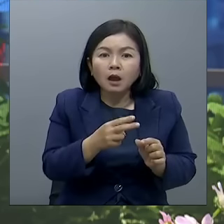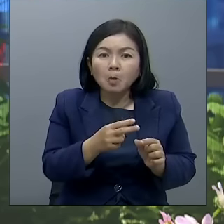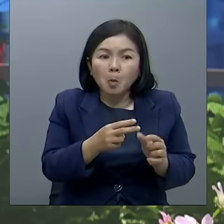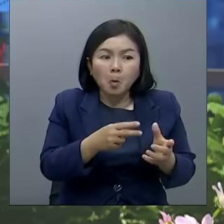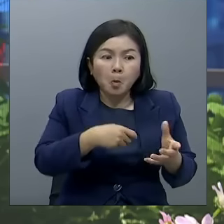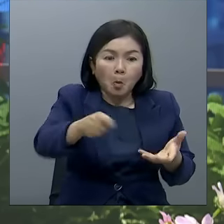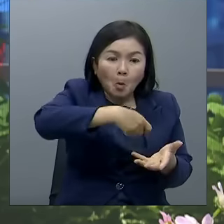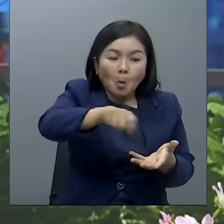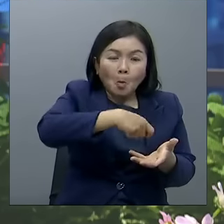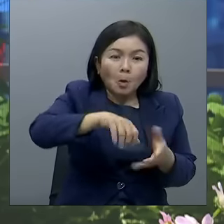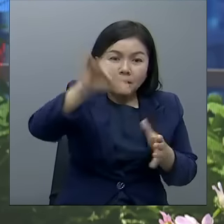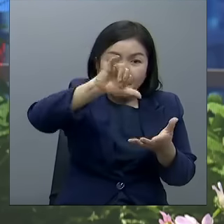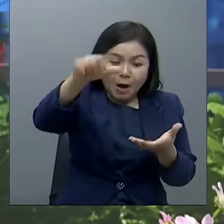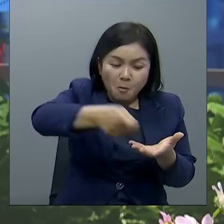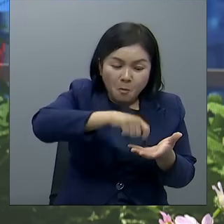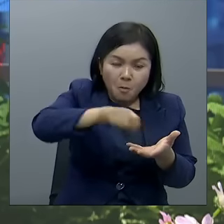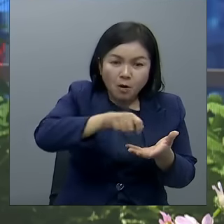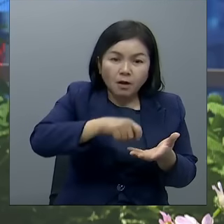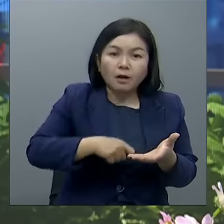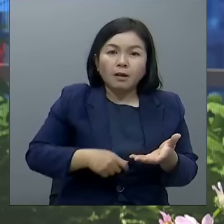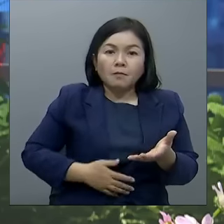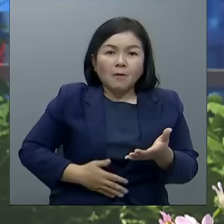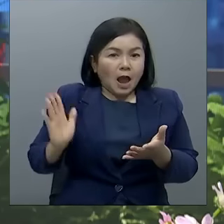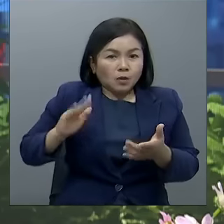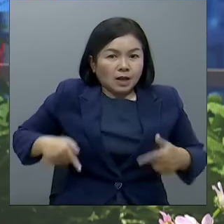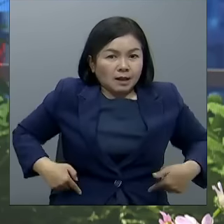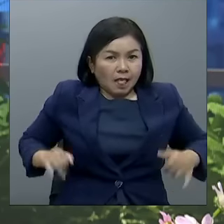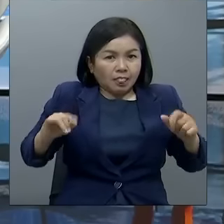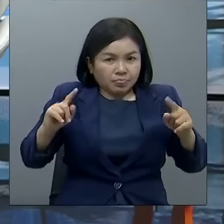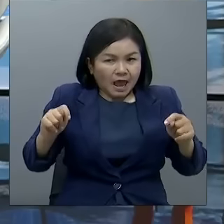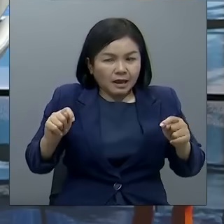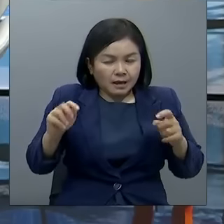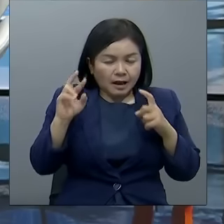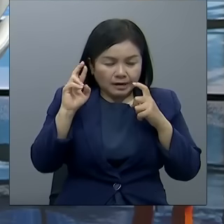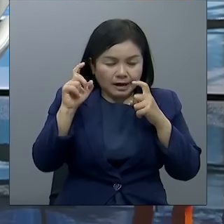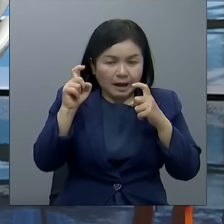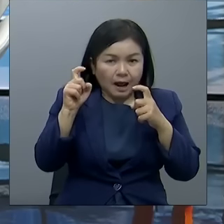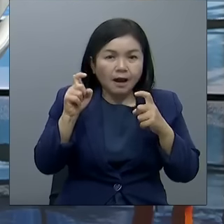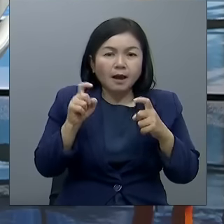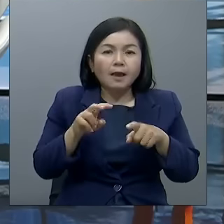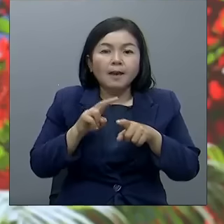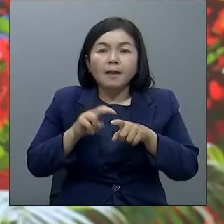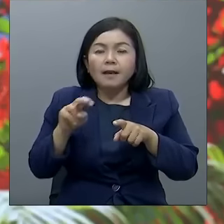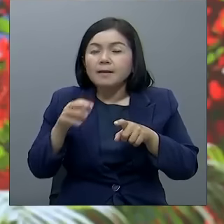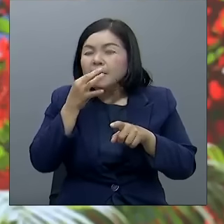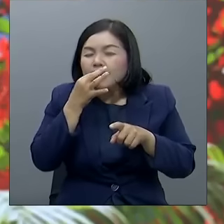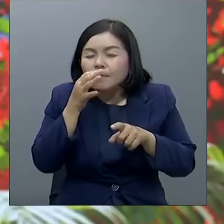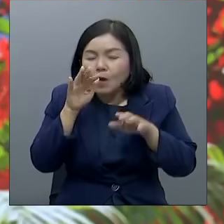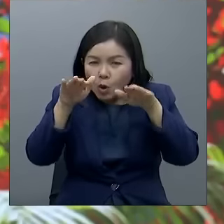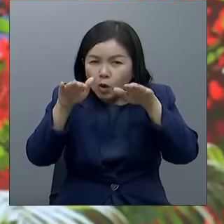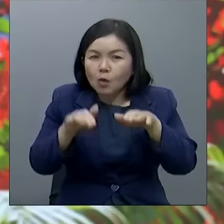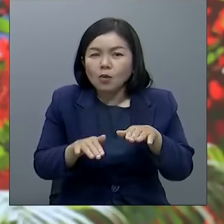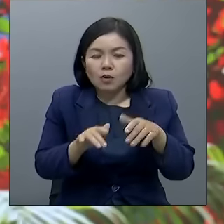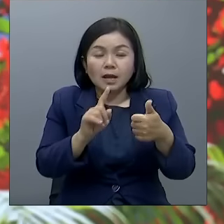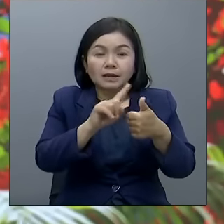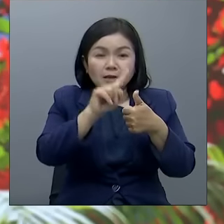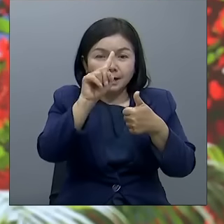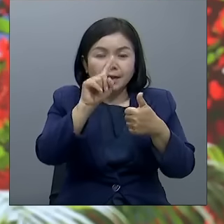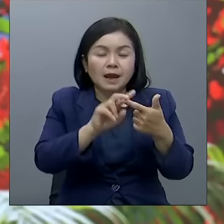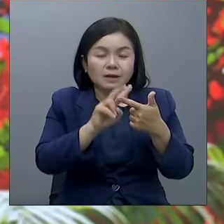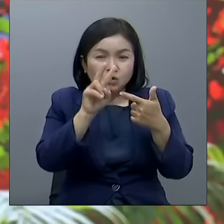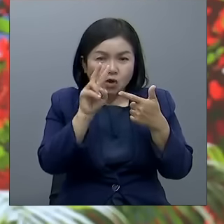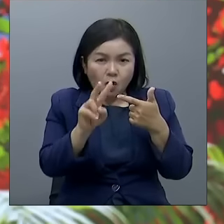ะซึมอันนั้นคือไตกรีด ใช่ครับ ก็ต้องลดลงนะครับลดกินเค็ม อันดับ2นะครับคือหล